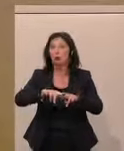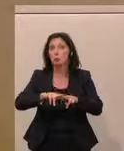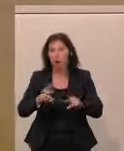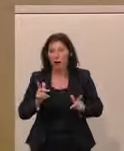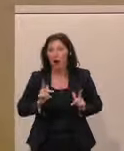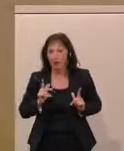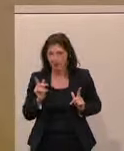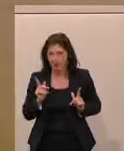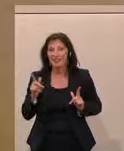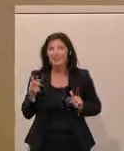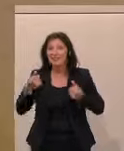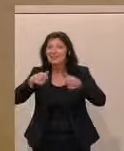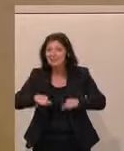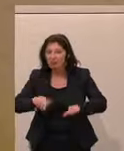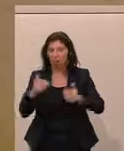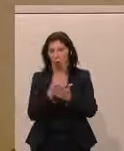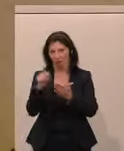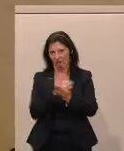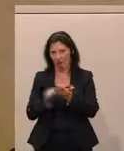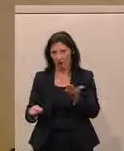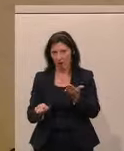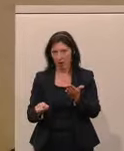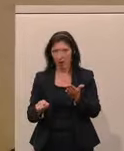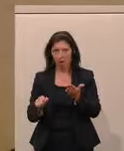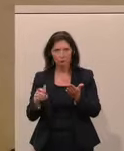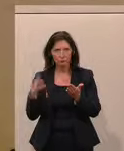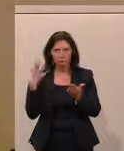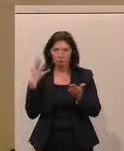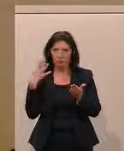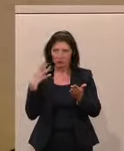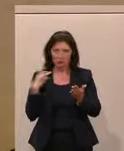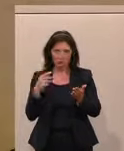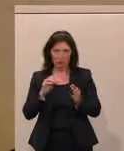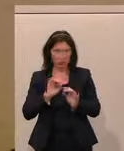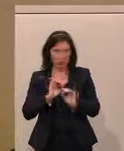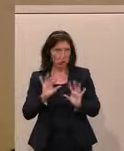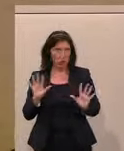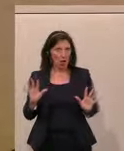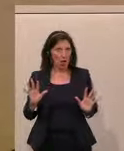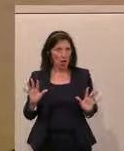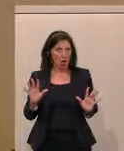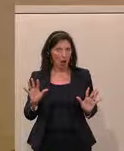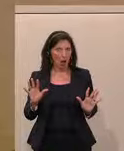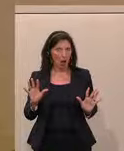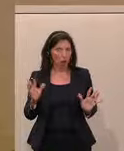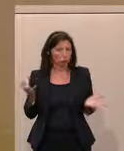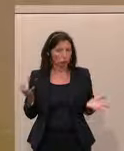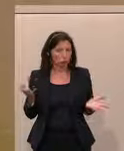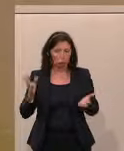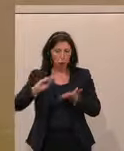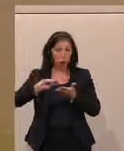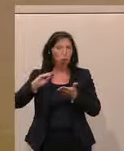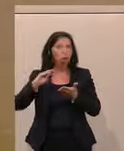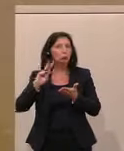sehen, erzwungen. Wiederum ganz nüchtern betrachtet, schon wieder war Ihre